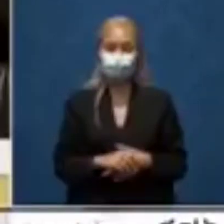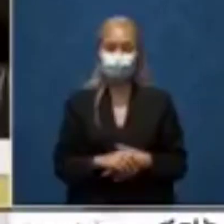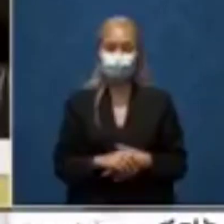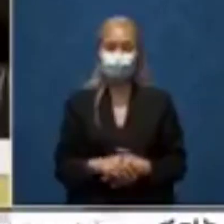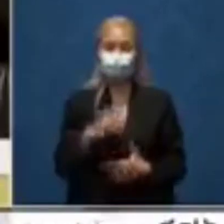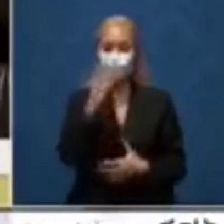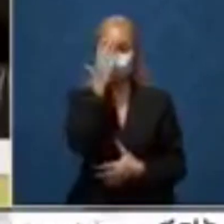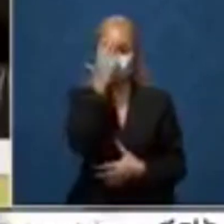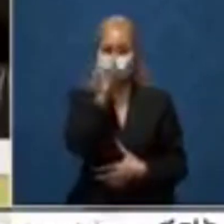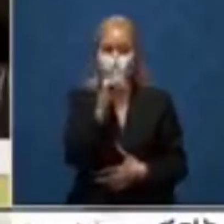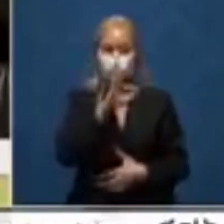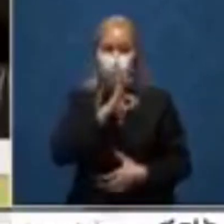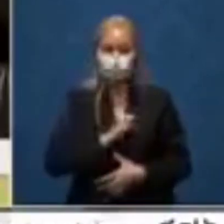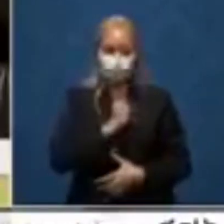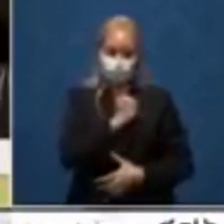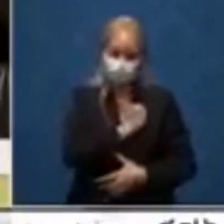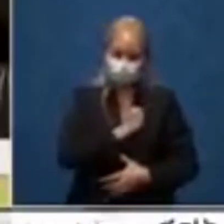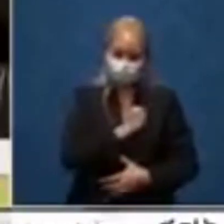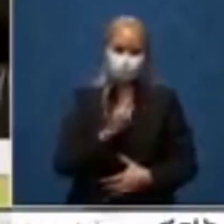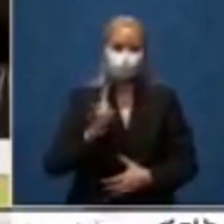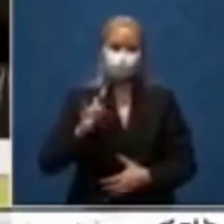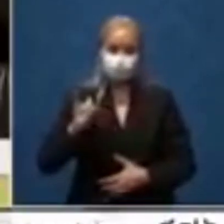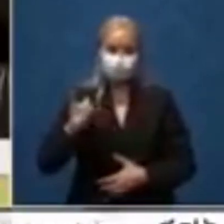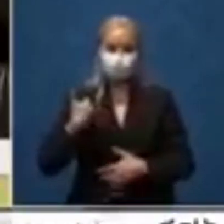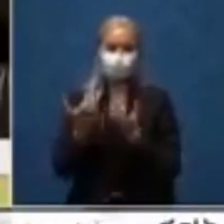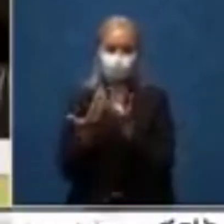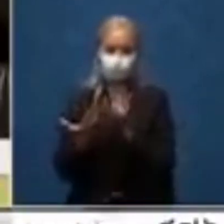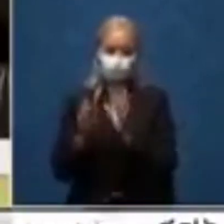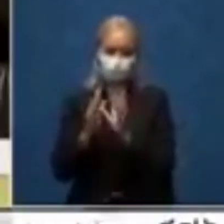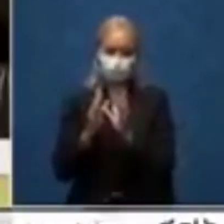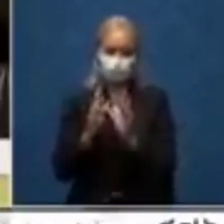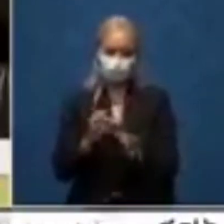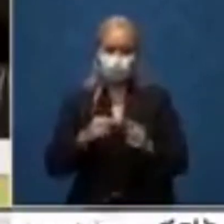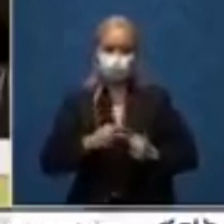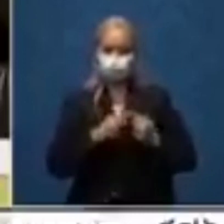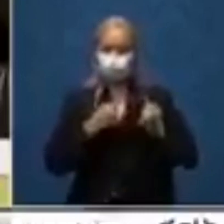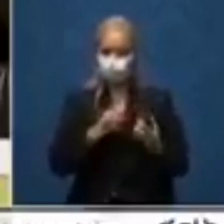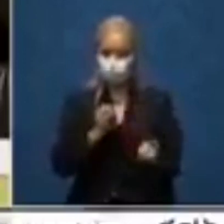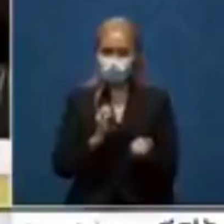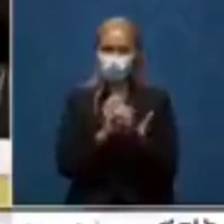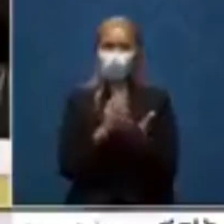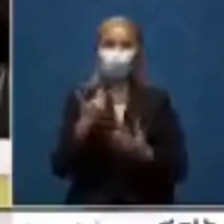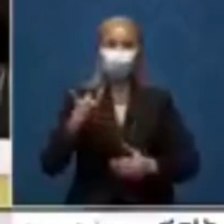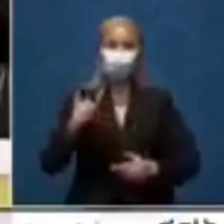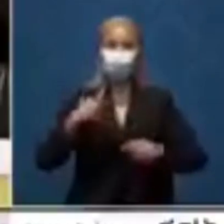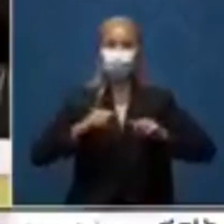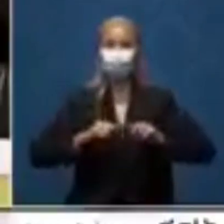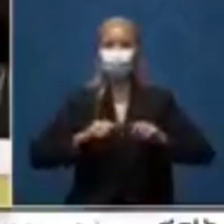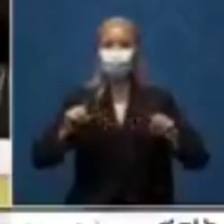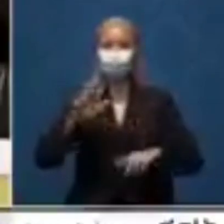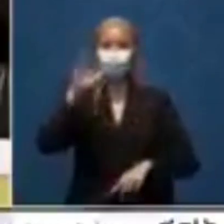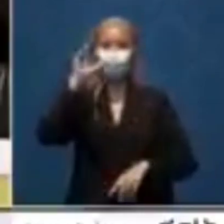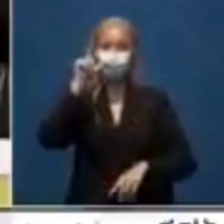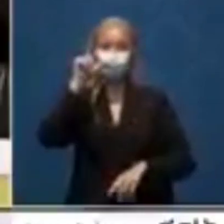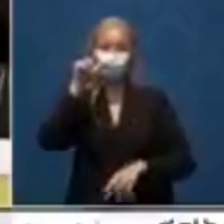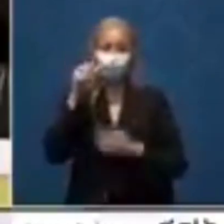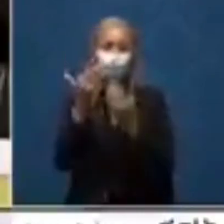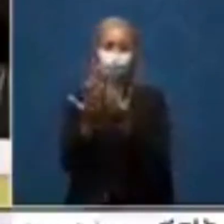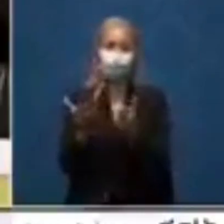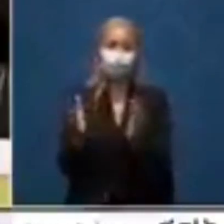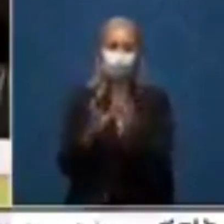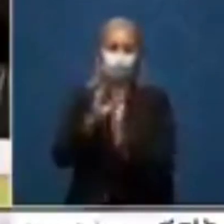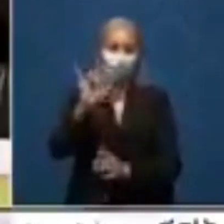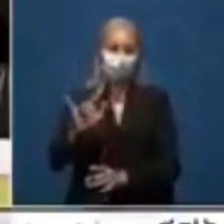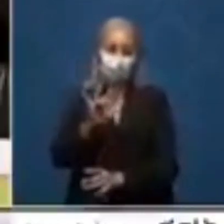ามันเกิดความสะเทือนใจอย่างรุนแรงในครอบครัวค่ะแต่ท่านประธานคิดดูสิคะการเอาพ่อแม่ผู้ปกครอง